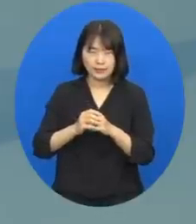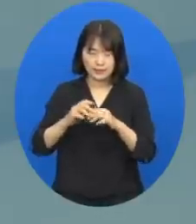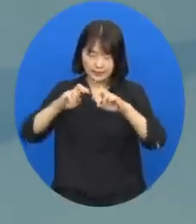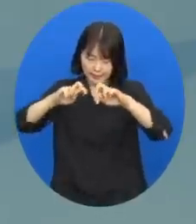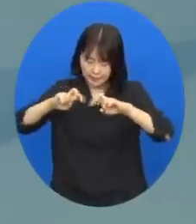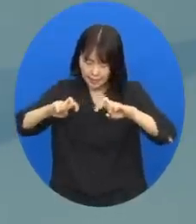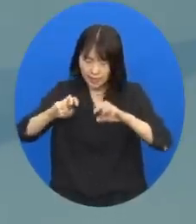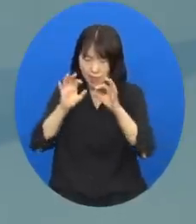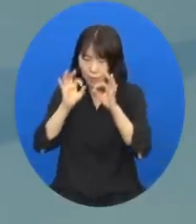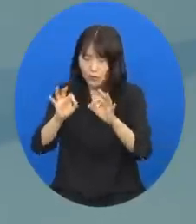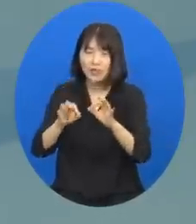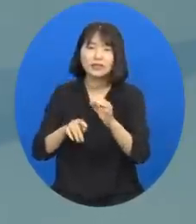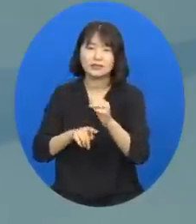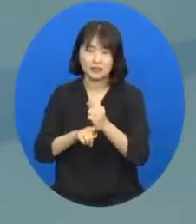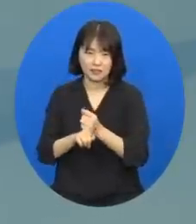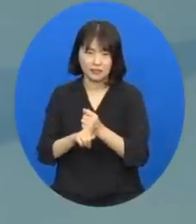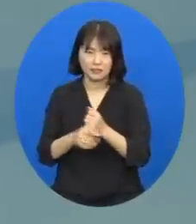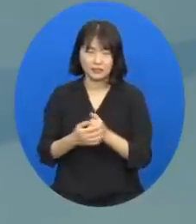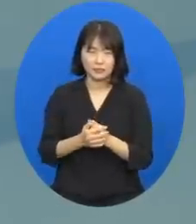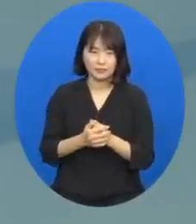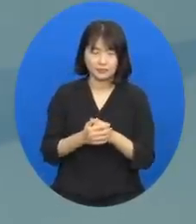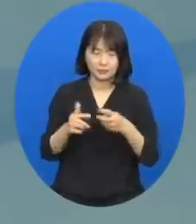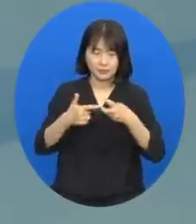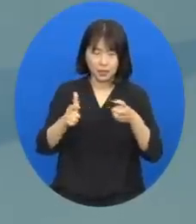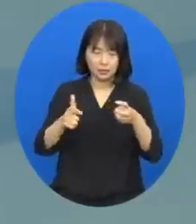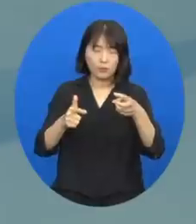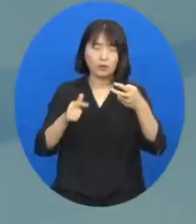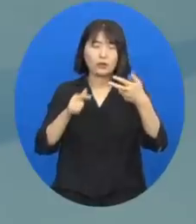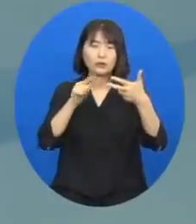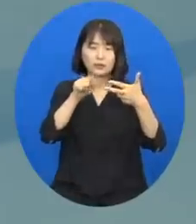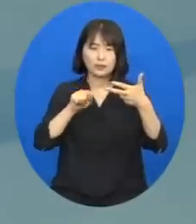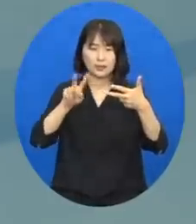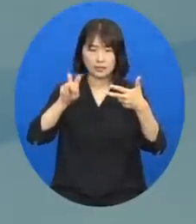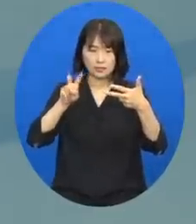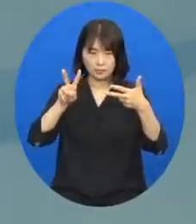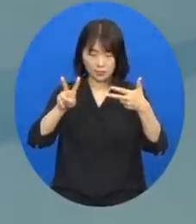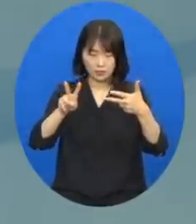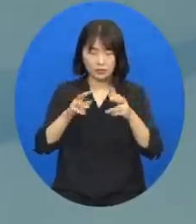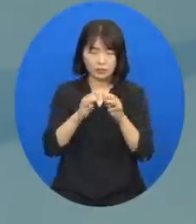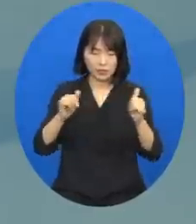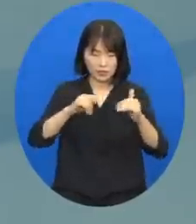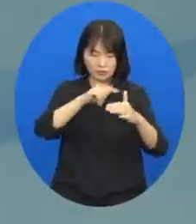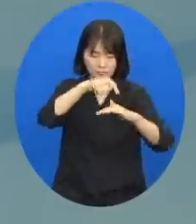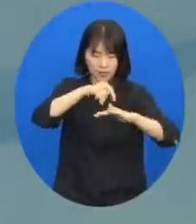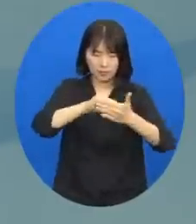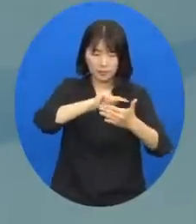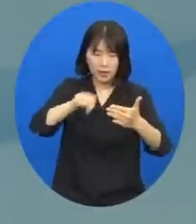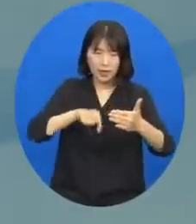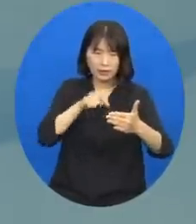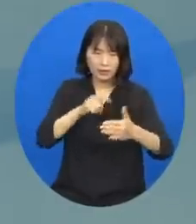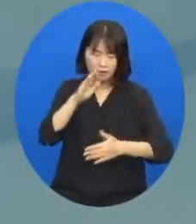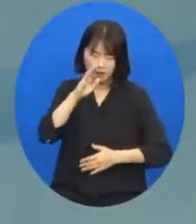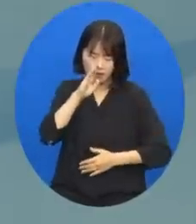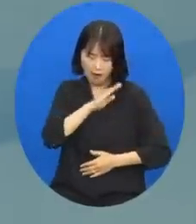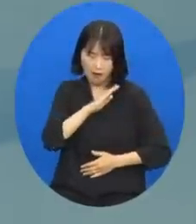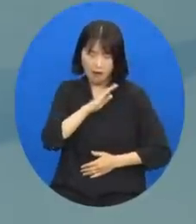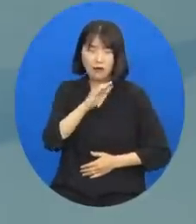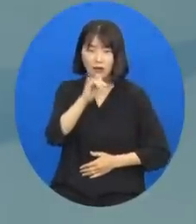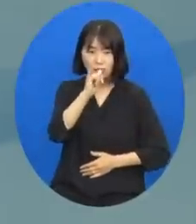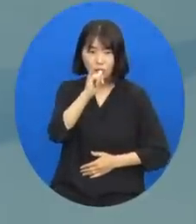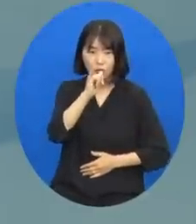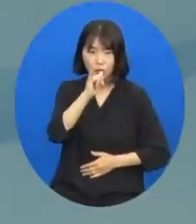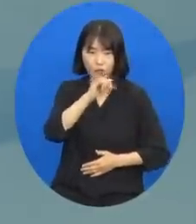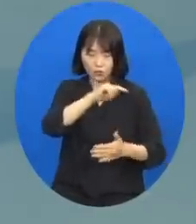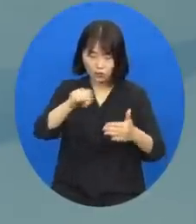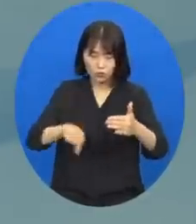널 그래서 마가복음 7장 22절에 보면 사람의 마음 안에 악한 것들이 있는데 그 중에 무엇이